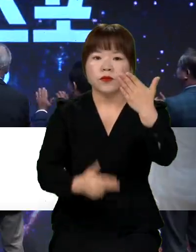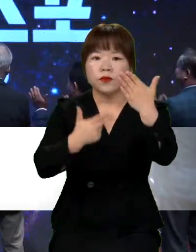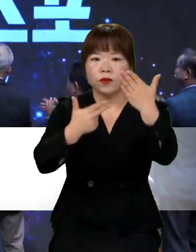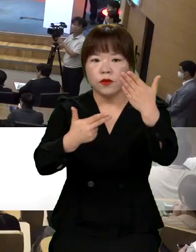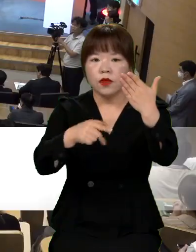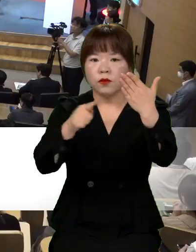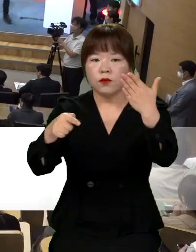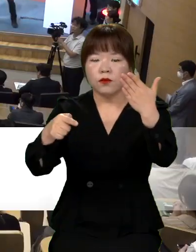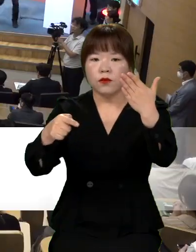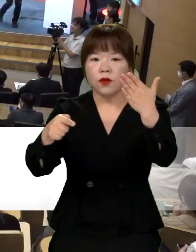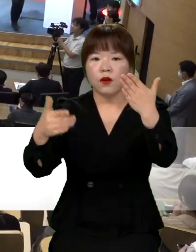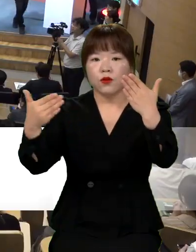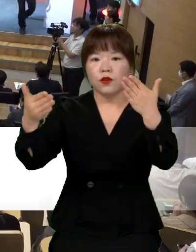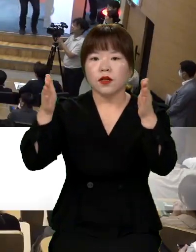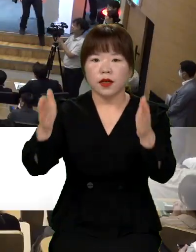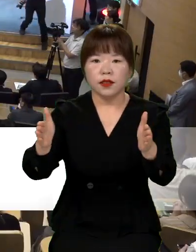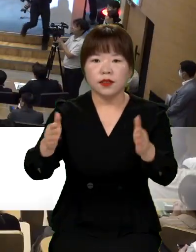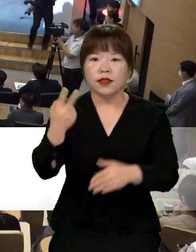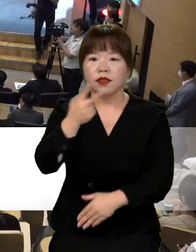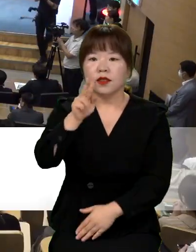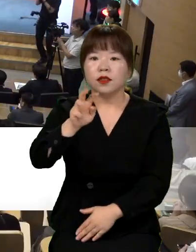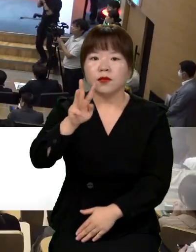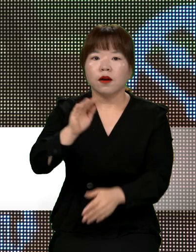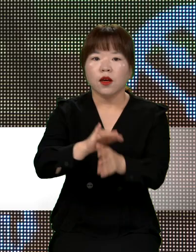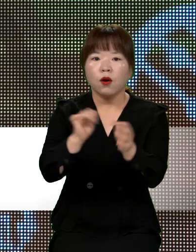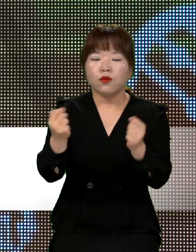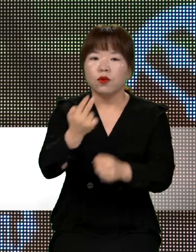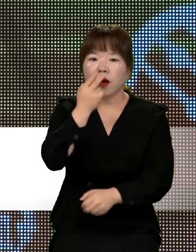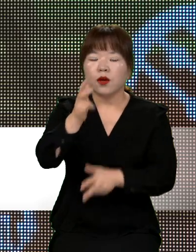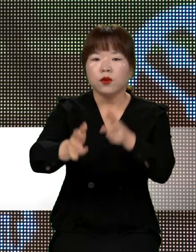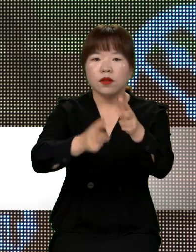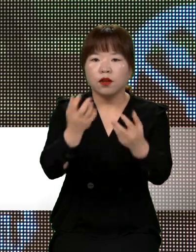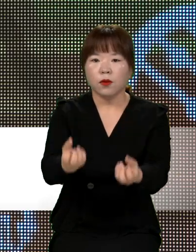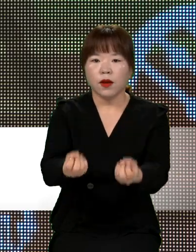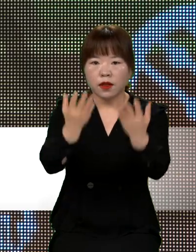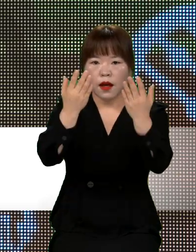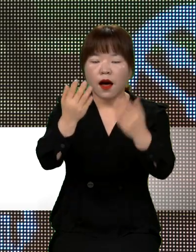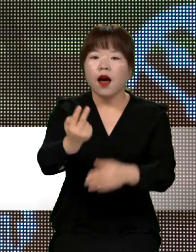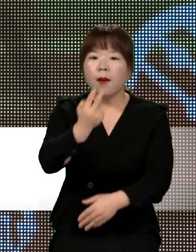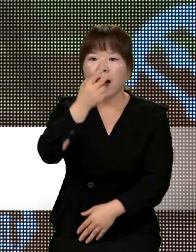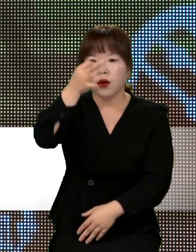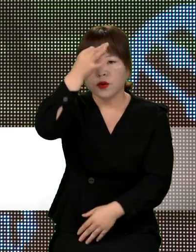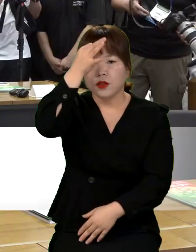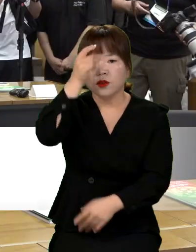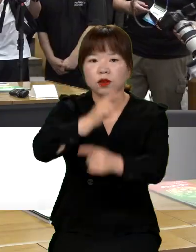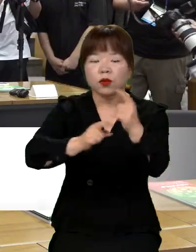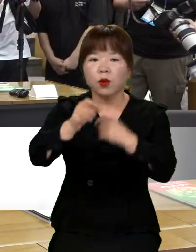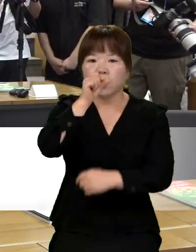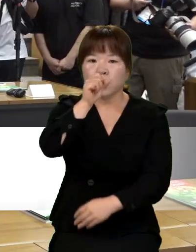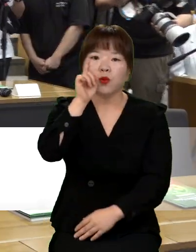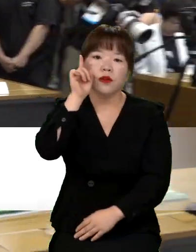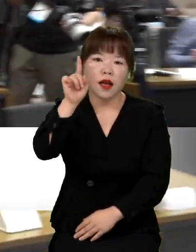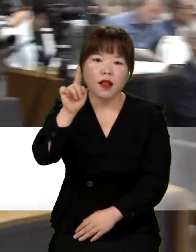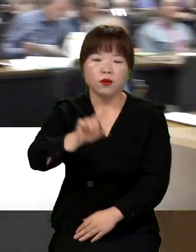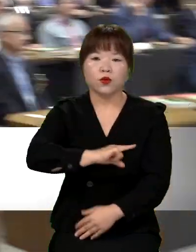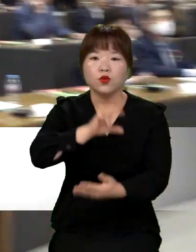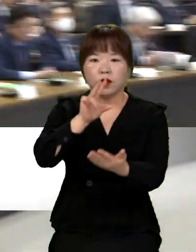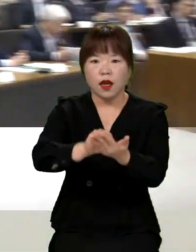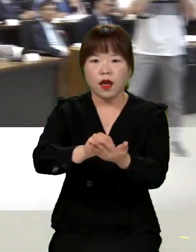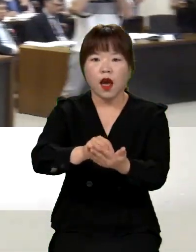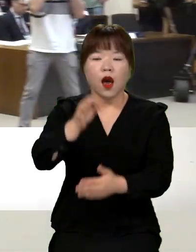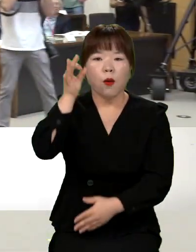지난 7일부터 9일까지 4일간 2023 경북 바이오산업 엑스포가 바이오 기술 더 나은 내일로라는